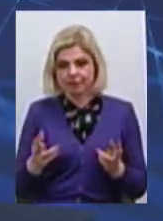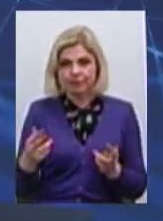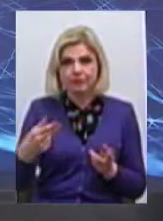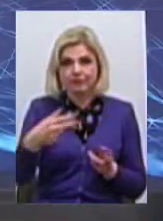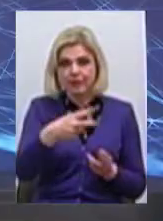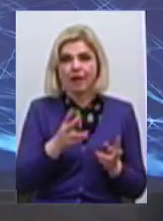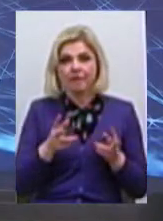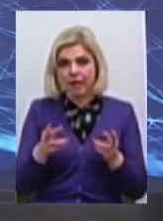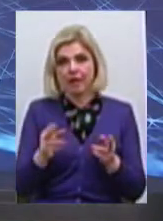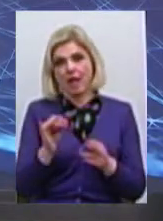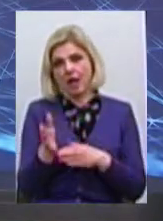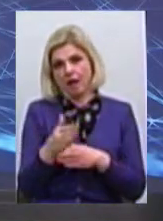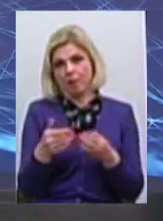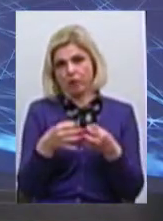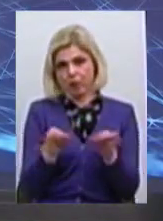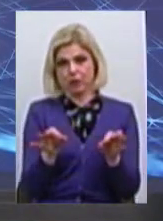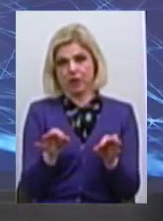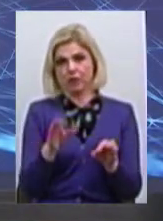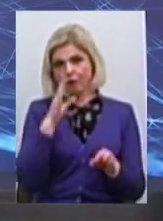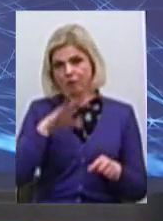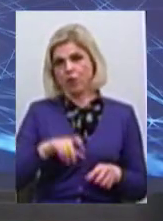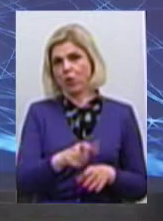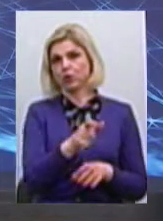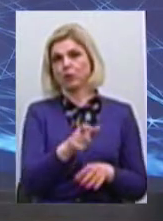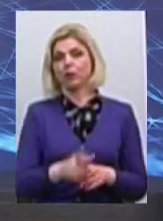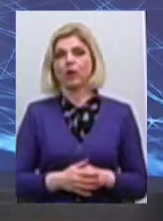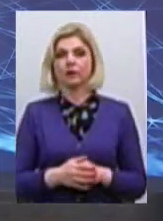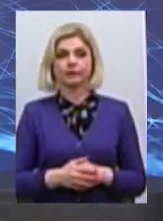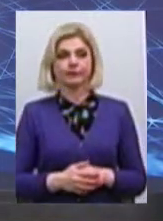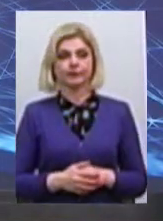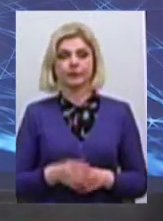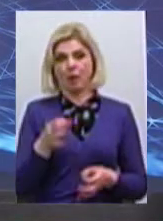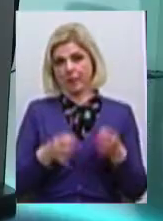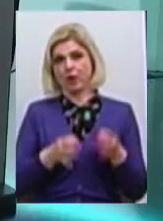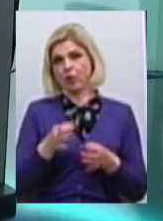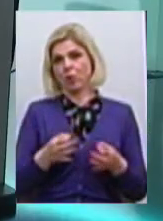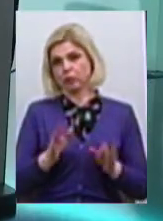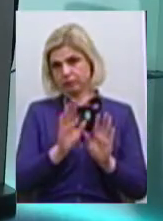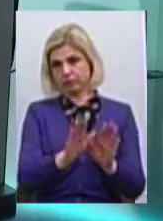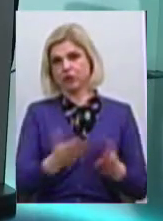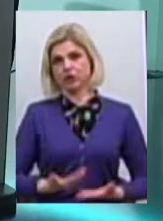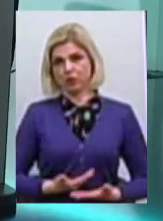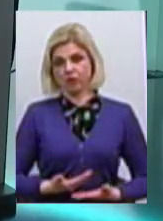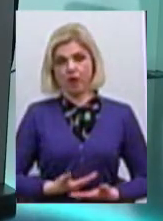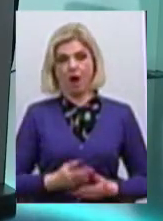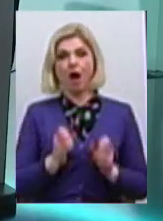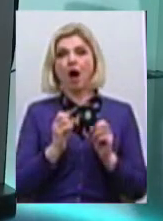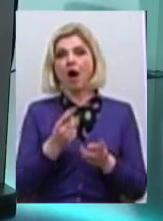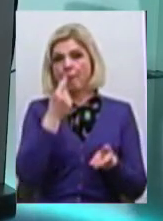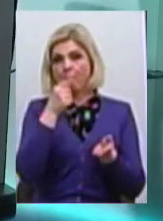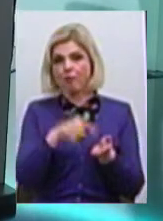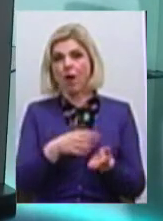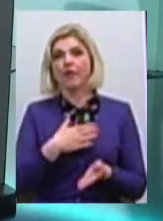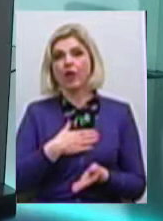і відпустили у водойму, у середовище природного існування. А як вона потрапила до наших